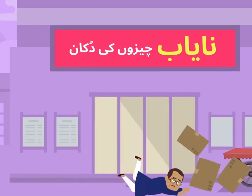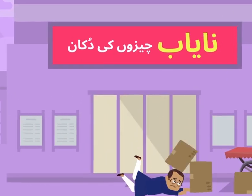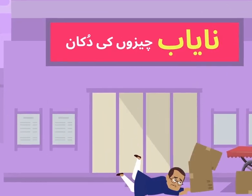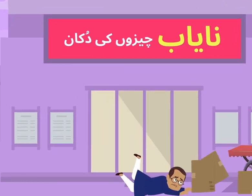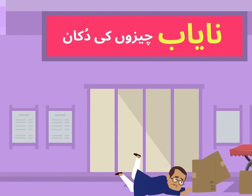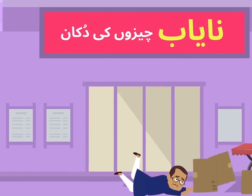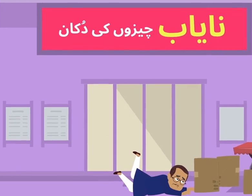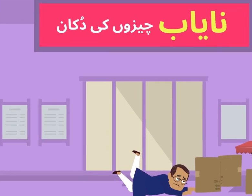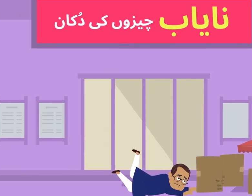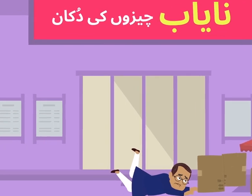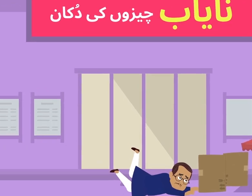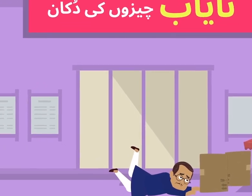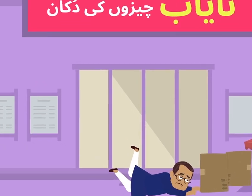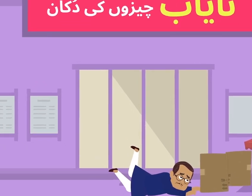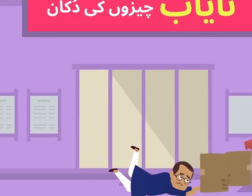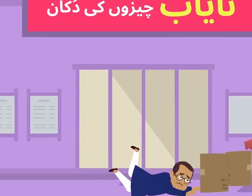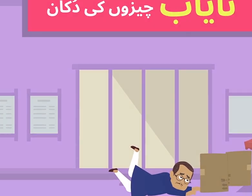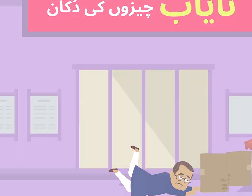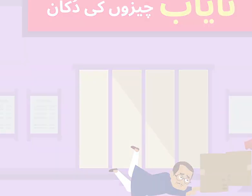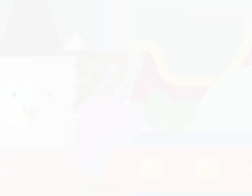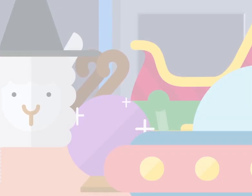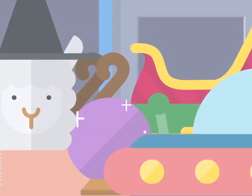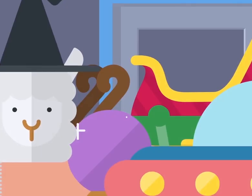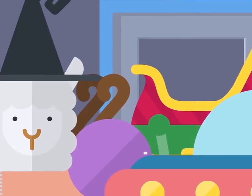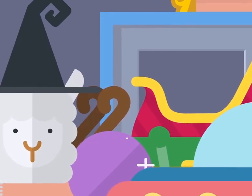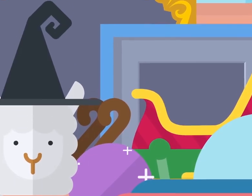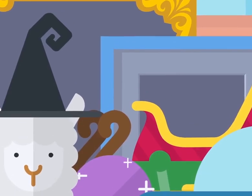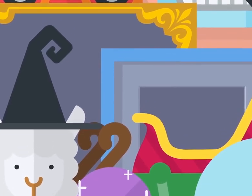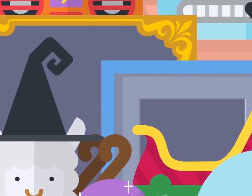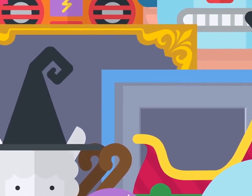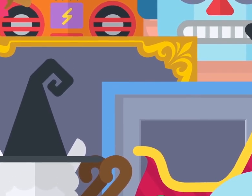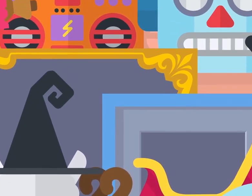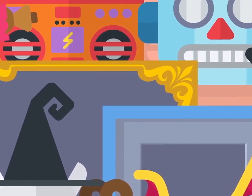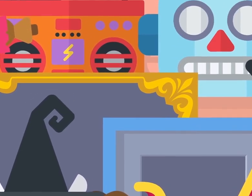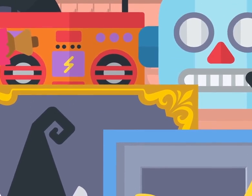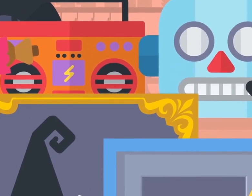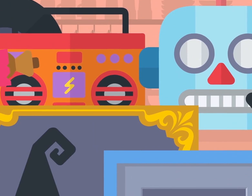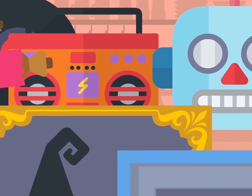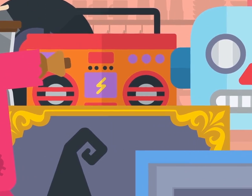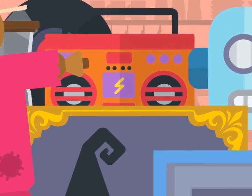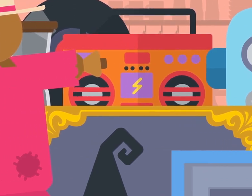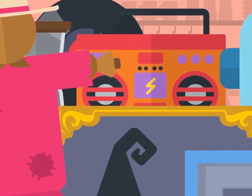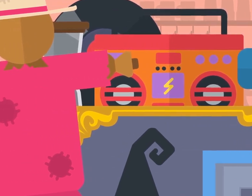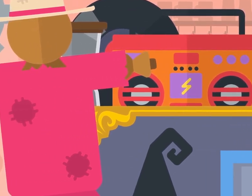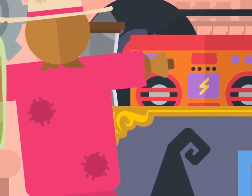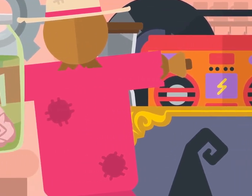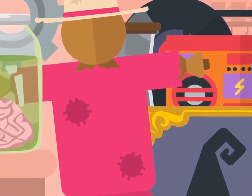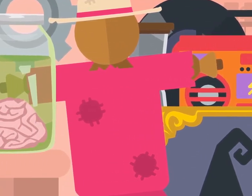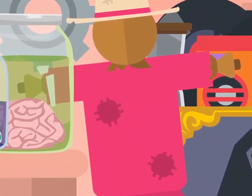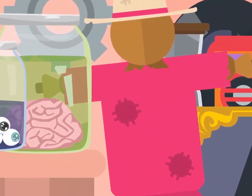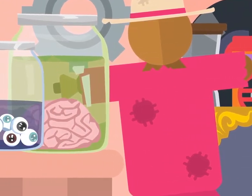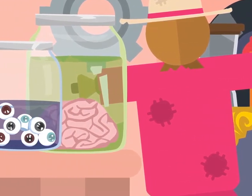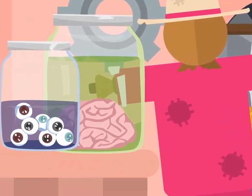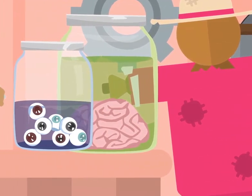जैसे कुछ लोग चीजें बस जमा करते रहते हैं और ज्यादा चीजें.